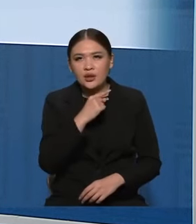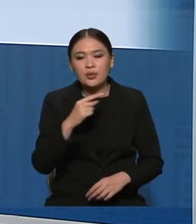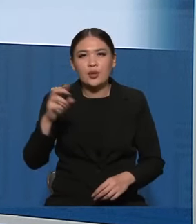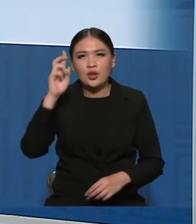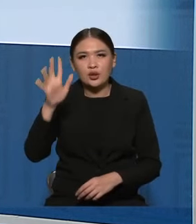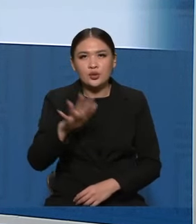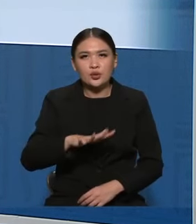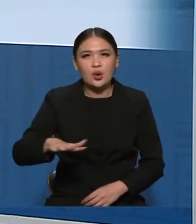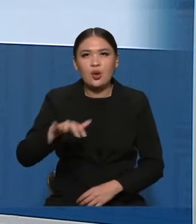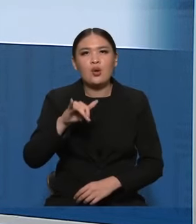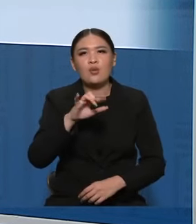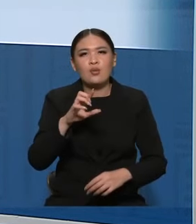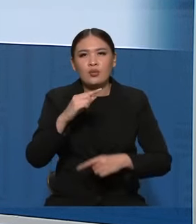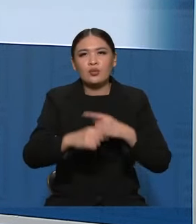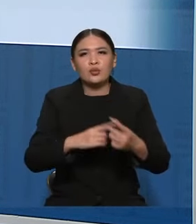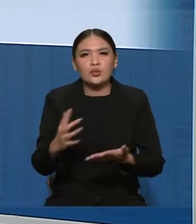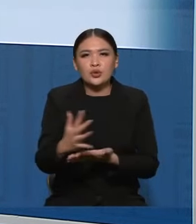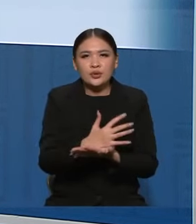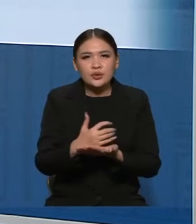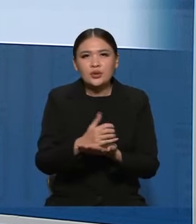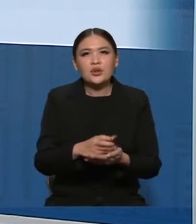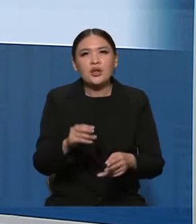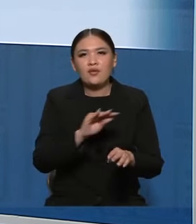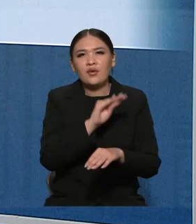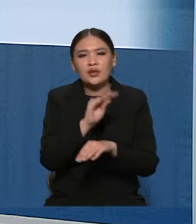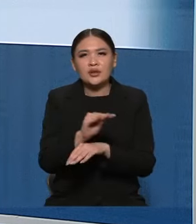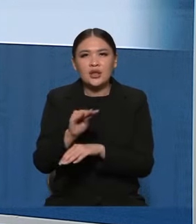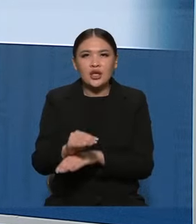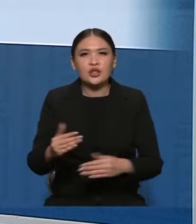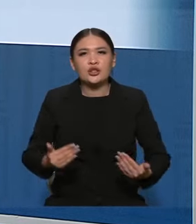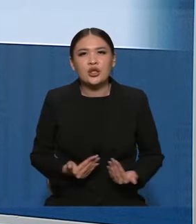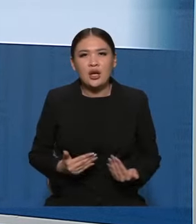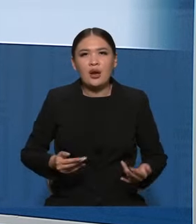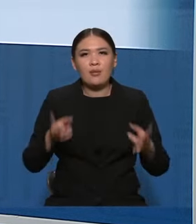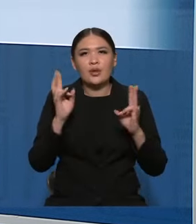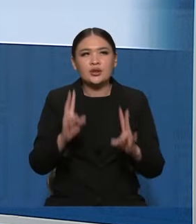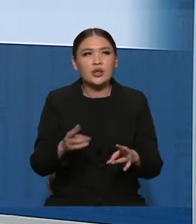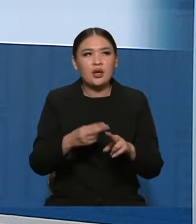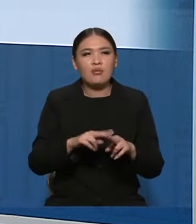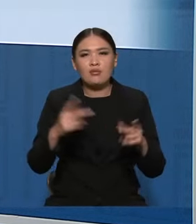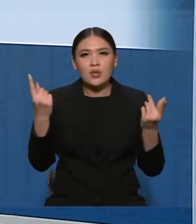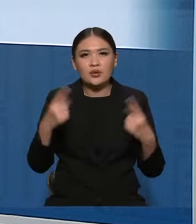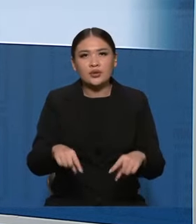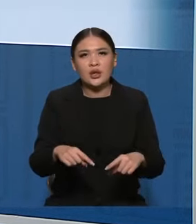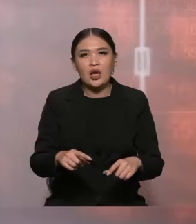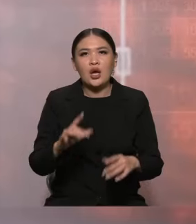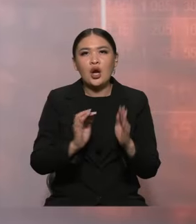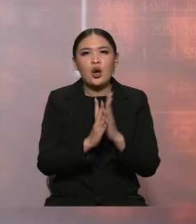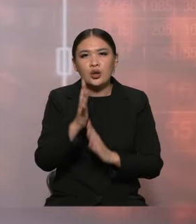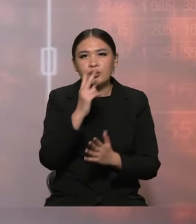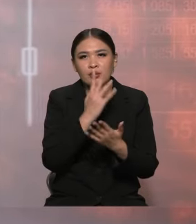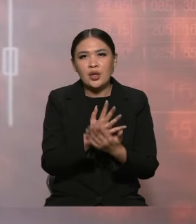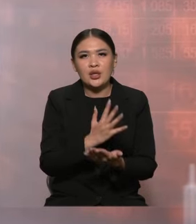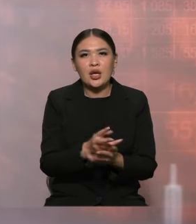стране, ходе уборочной кампании и темпах восстановления жилья в регионах, пострадавших в результате паводков. Значительный рост